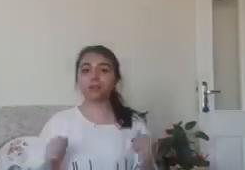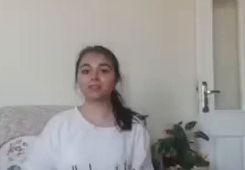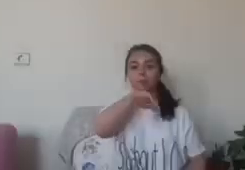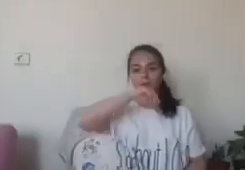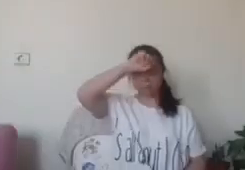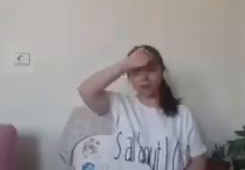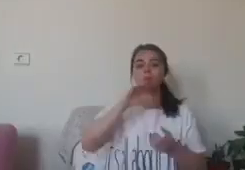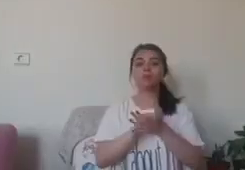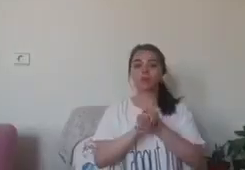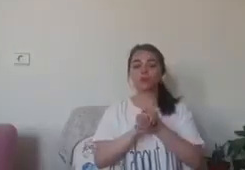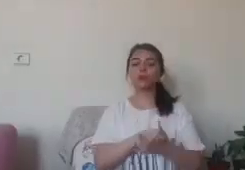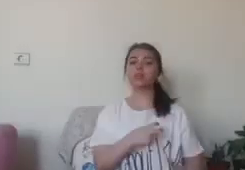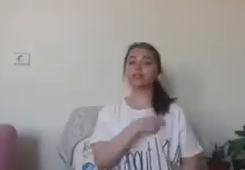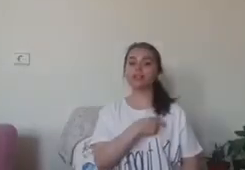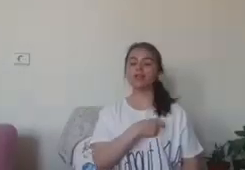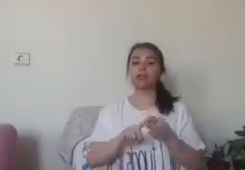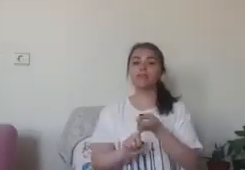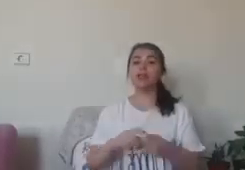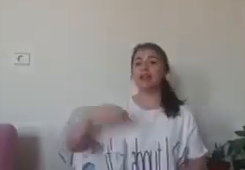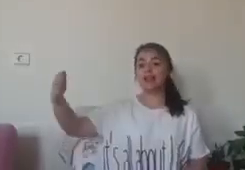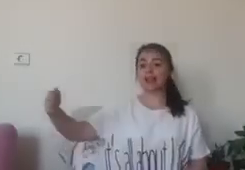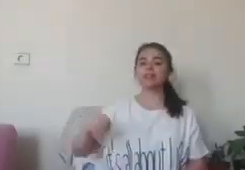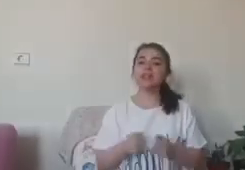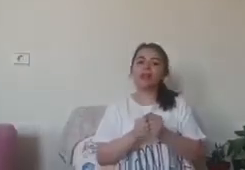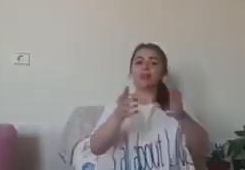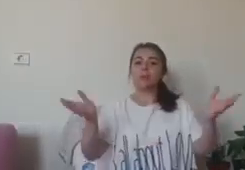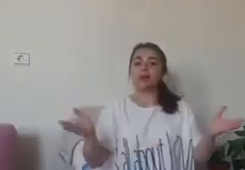dostluğu, sevgiyi ve geleceği paylaşmaktır.